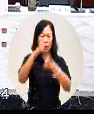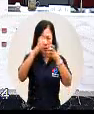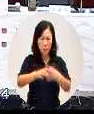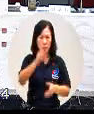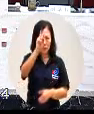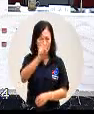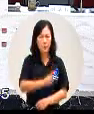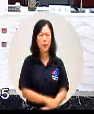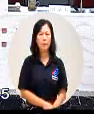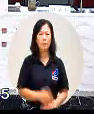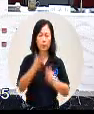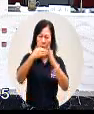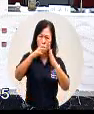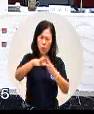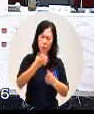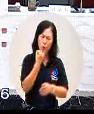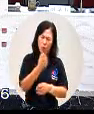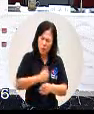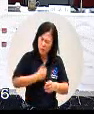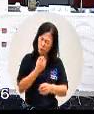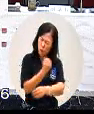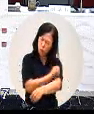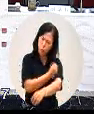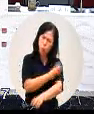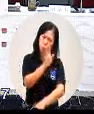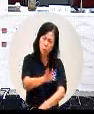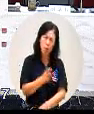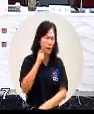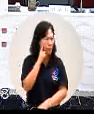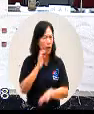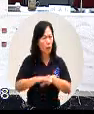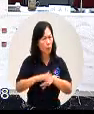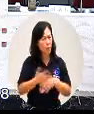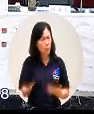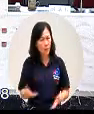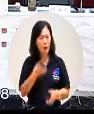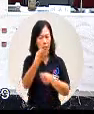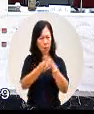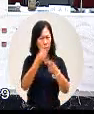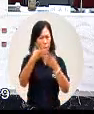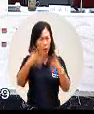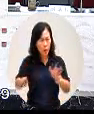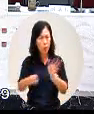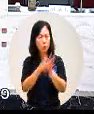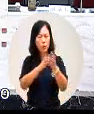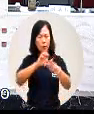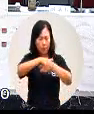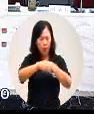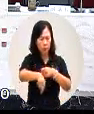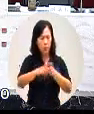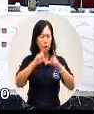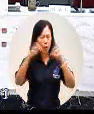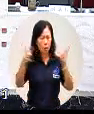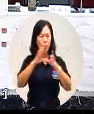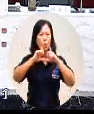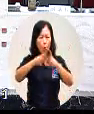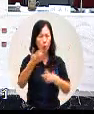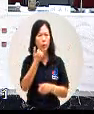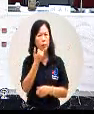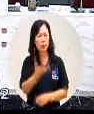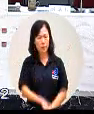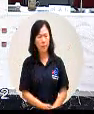啊学校，敢真正有遐困难？哎、欸，我看了这么多年啊，是不是挂这点做回答了？ 好，好啊，市长，你